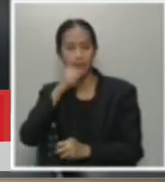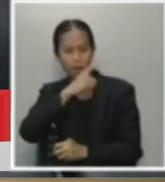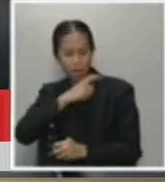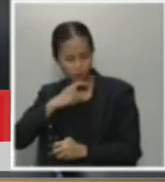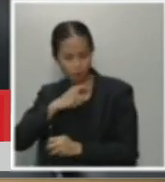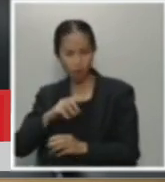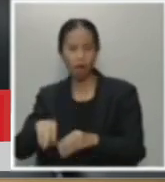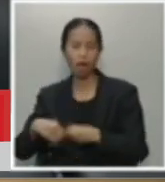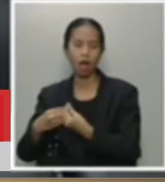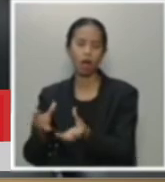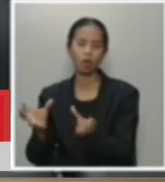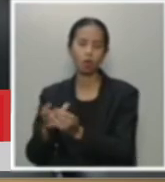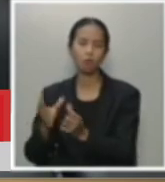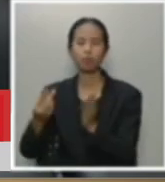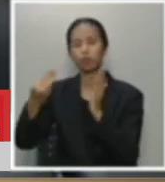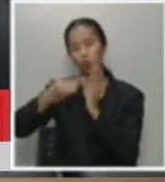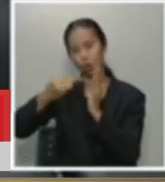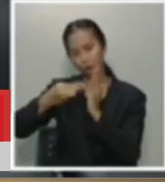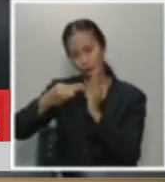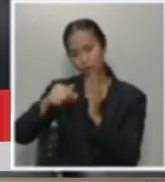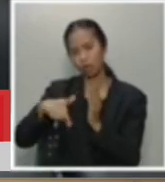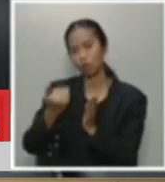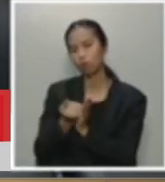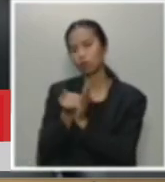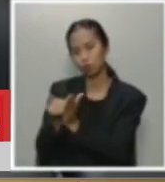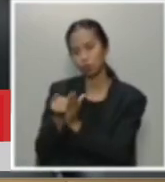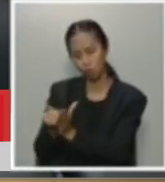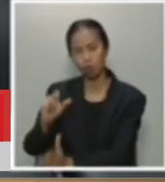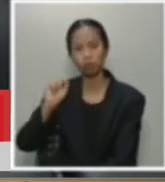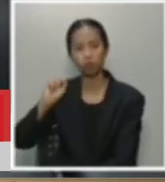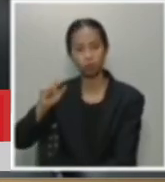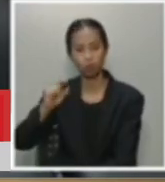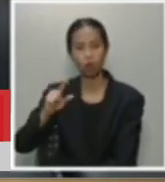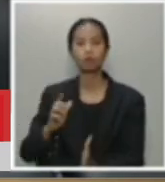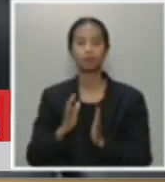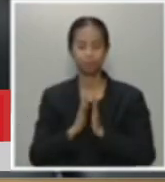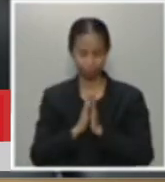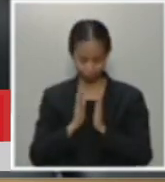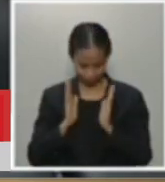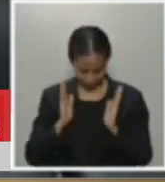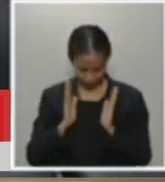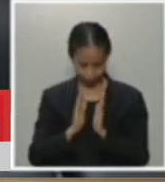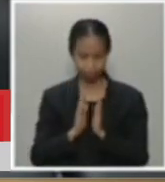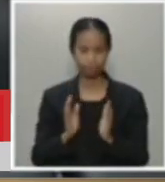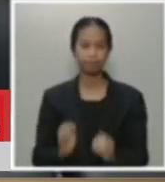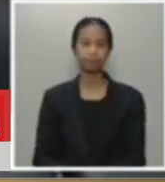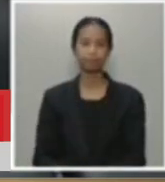พื้นที่คนจังหวัดหนองคายได้รับการช่วยเหลืออย่างเร่งด่วนด้วยค่ะขอบพระคุณค่ะ ครับขอบคุณนะครับ